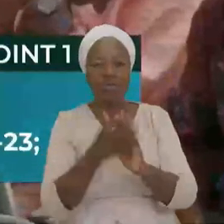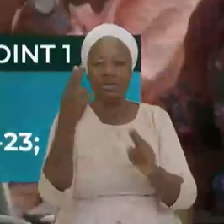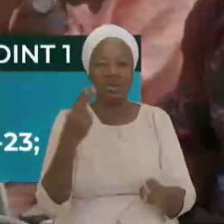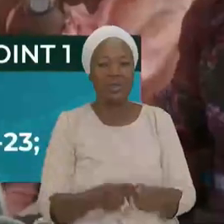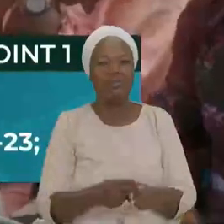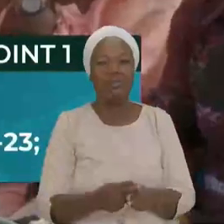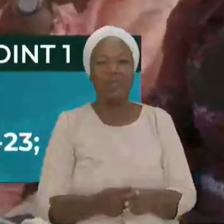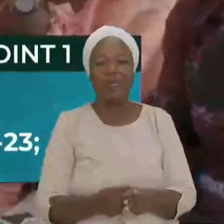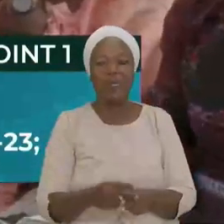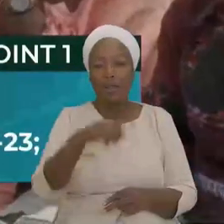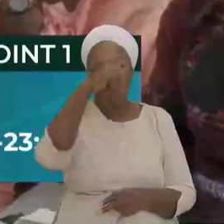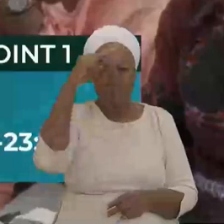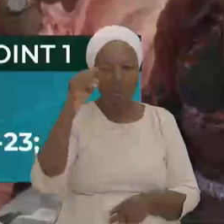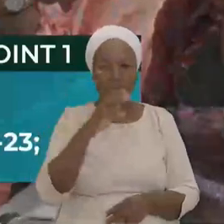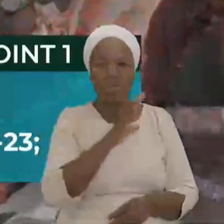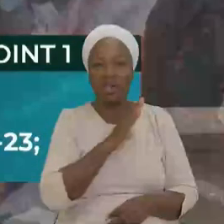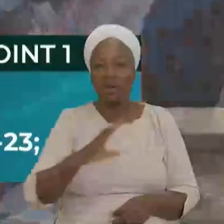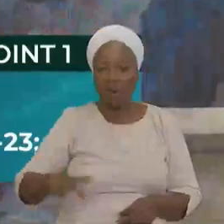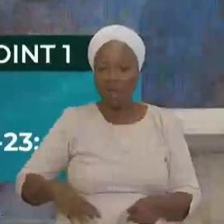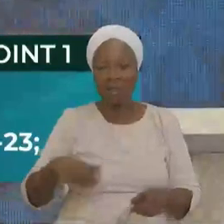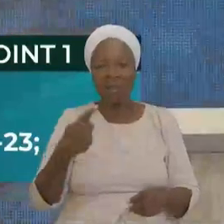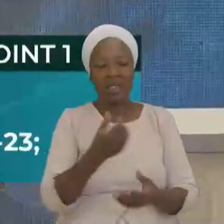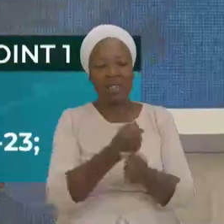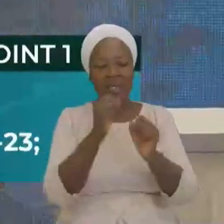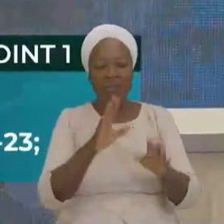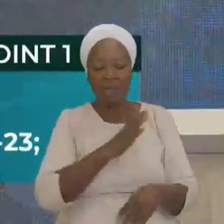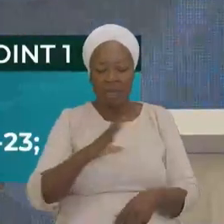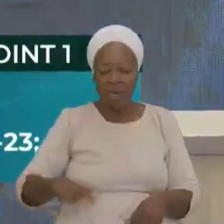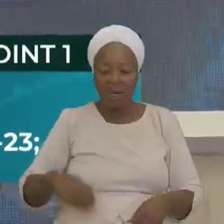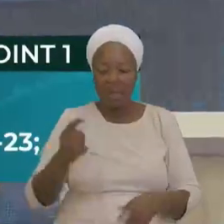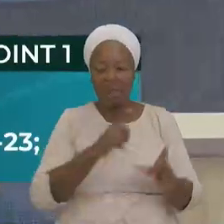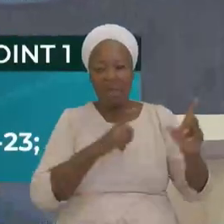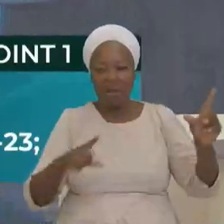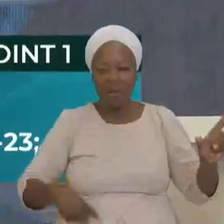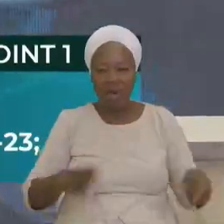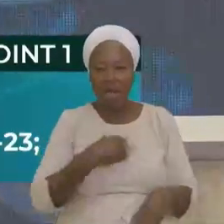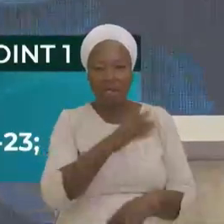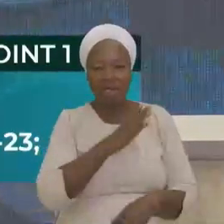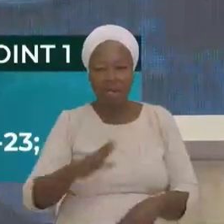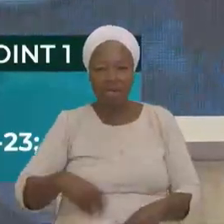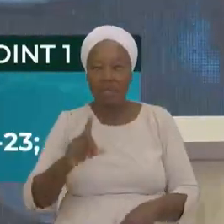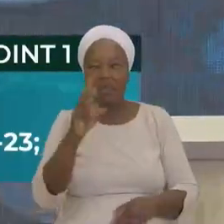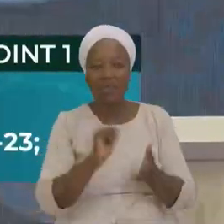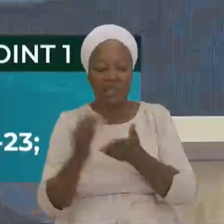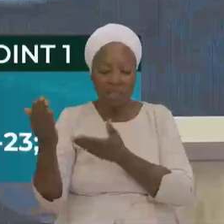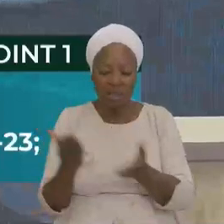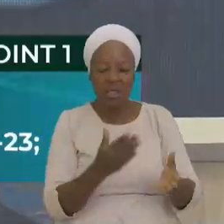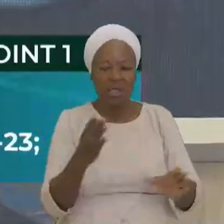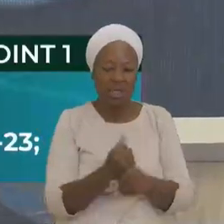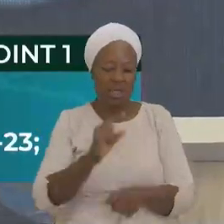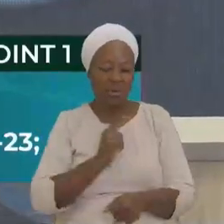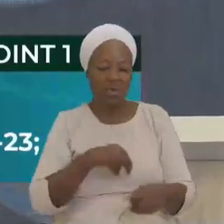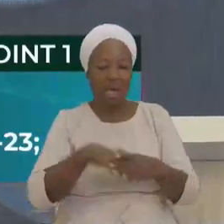Le péché ne va pas te détruire. Parce que Christ le Sauveur, Christ le Seigneur, et